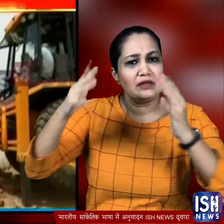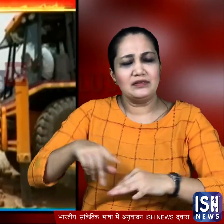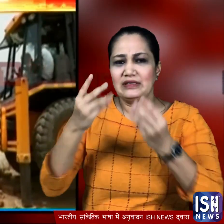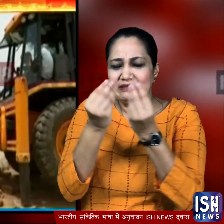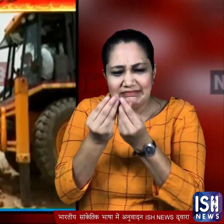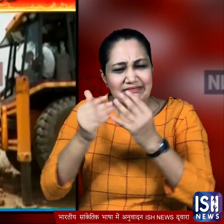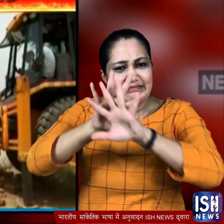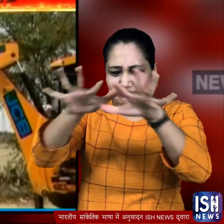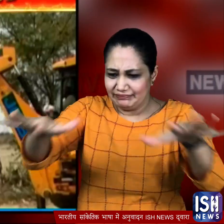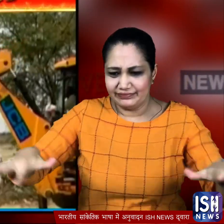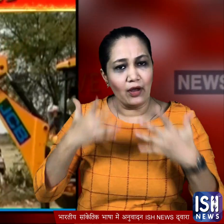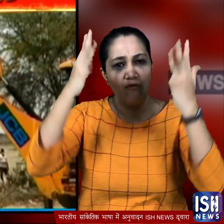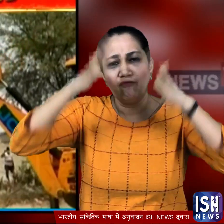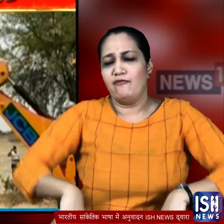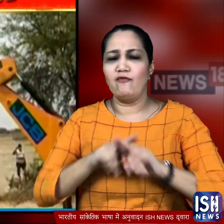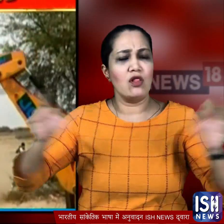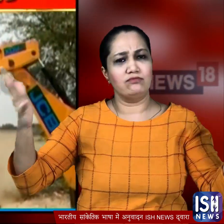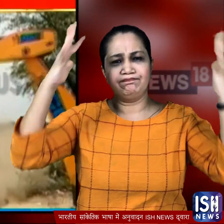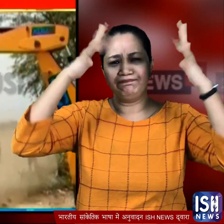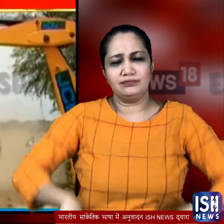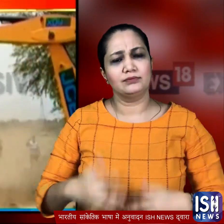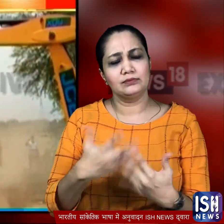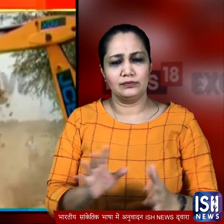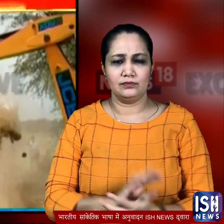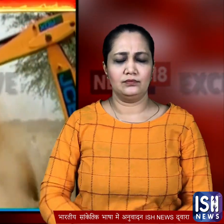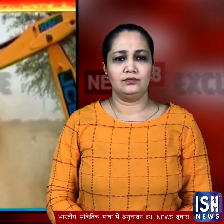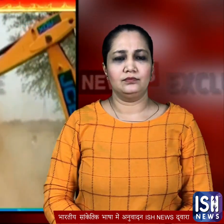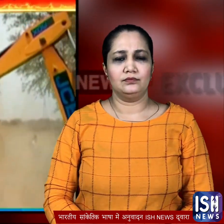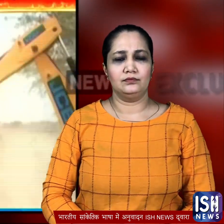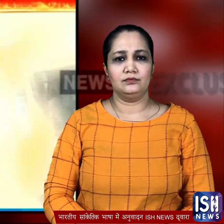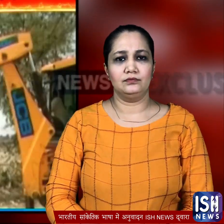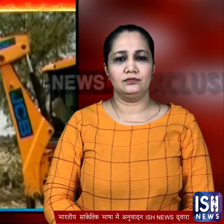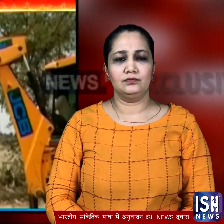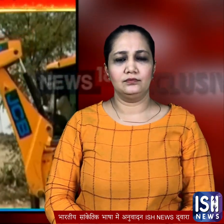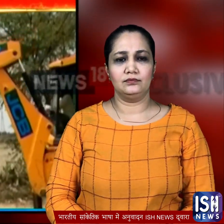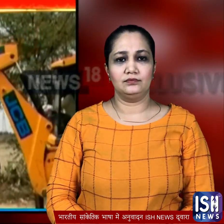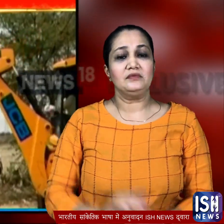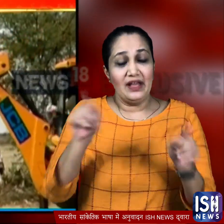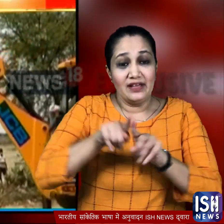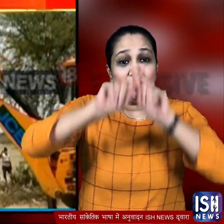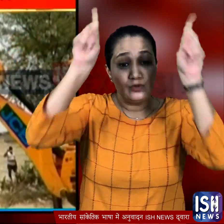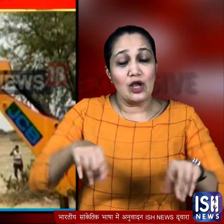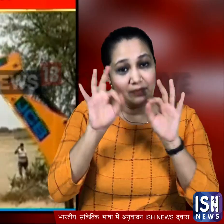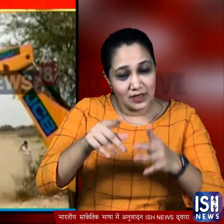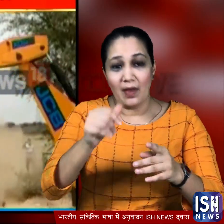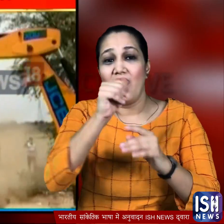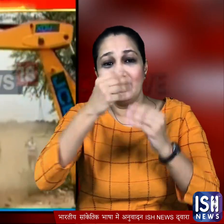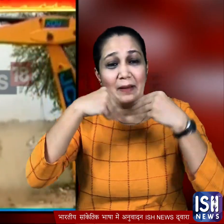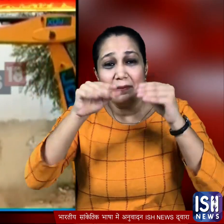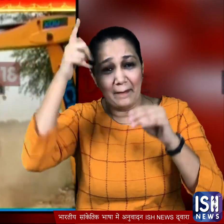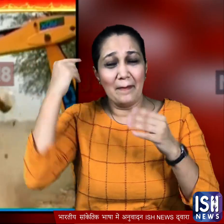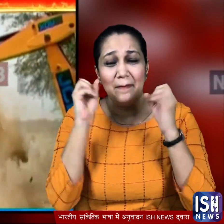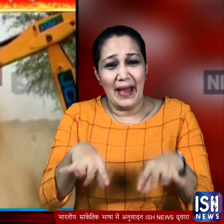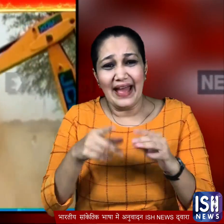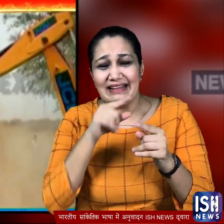सीमेंट का मलबा नजर आने लगा। ये वही दुकान है जहां से बिकी जहरीली शराब ने